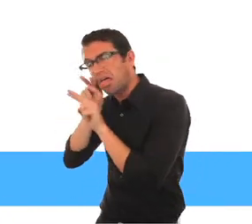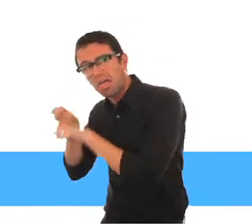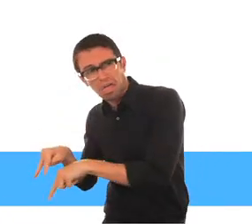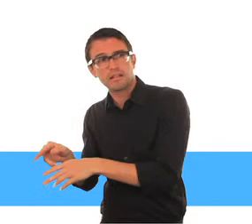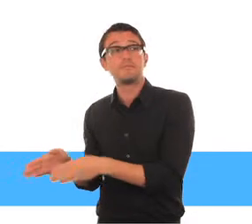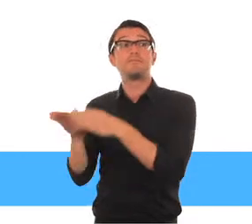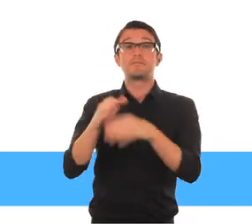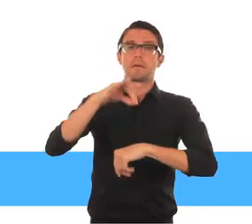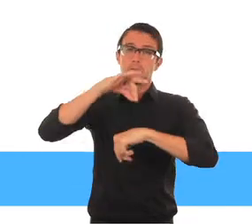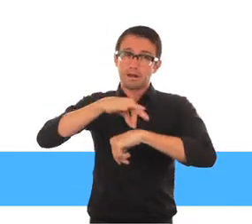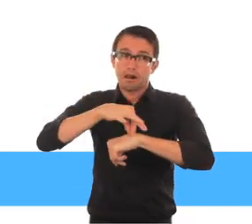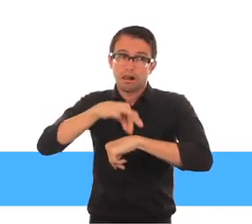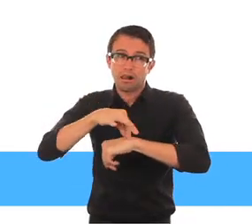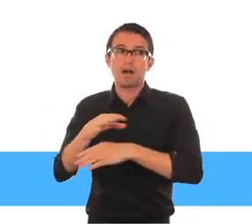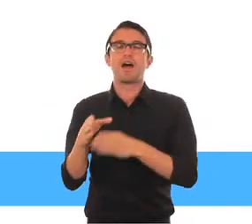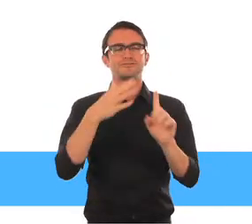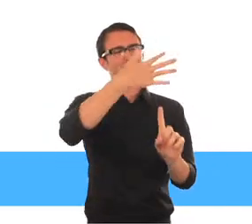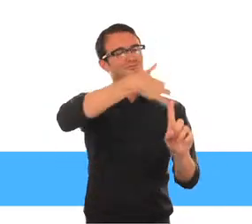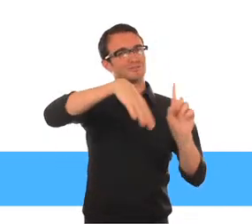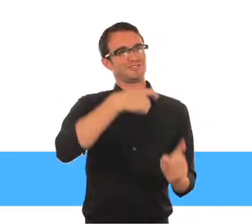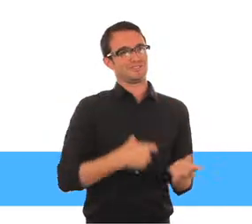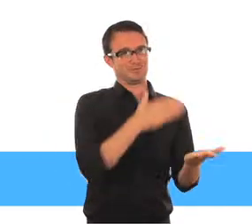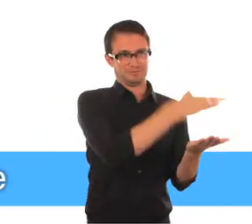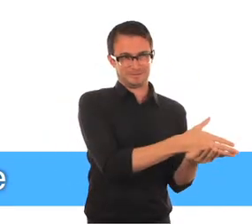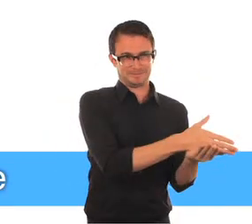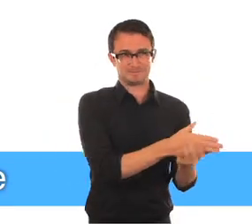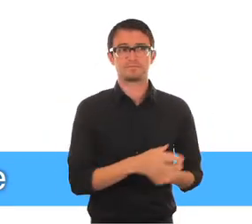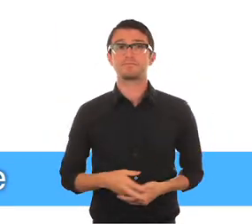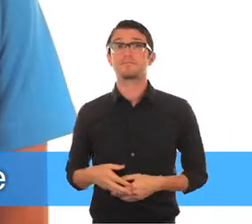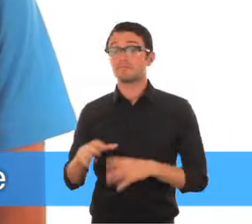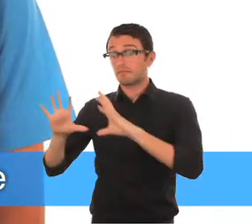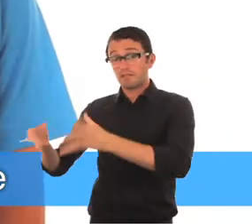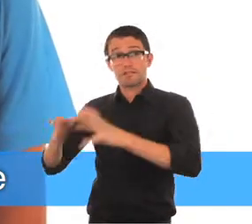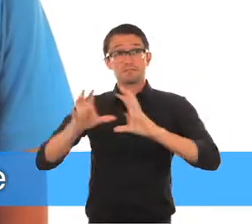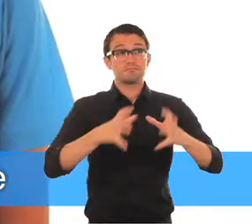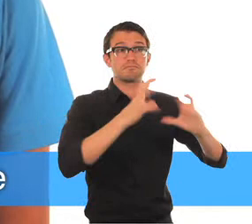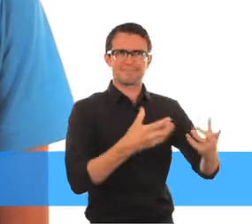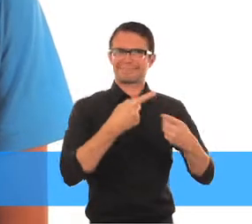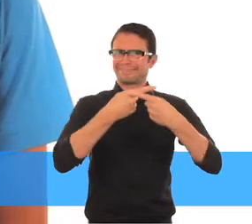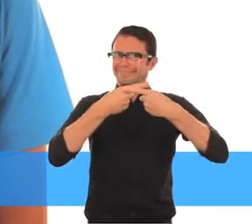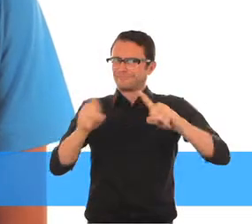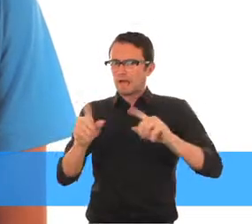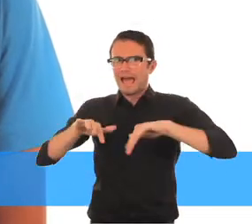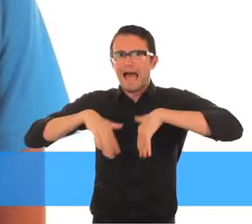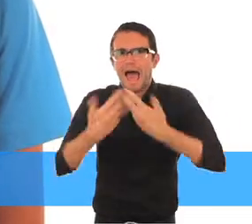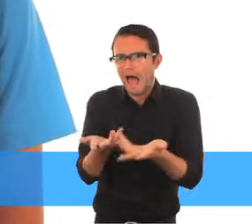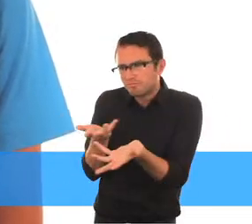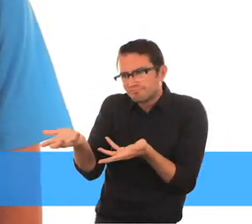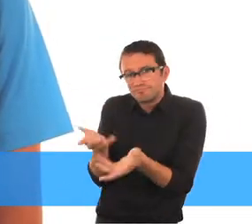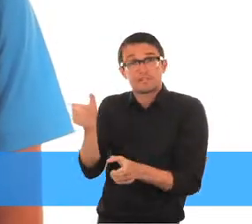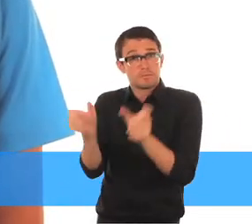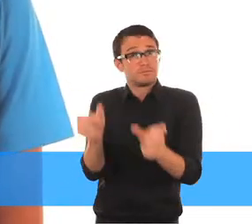médical et les modèles sociaux et de respect des droits de l'homme. Chaque modèle modifie la dynamique de pouvoir entre la personne et